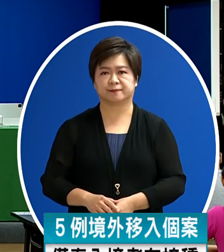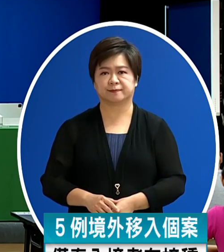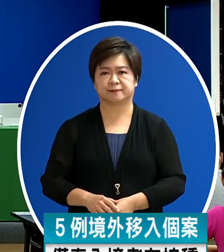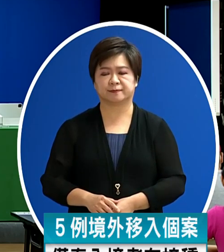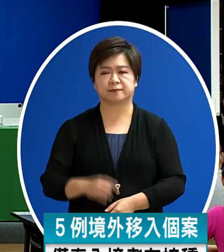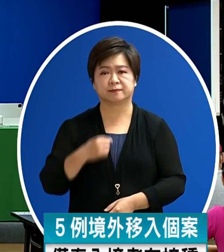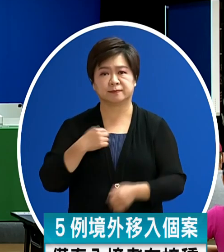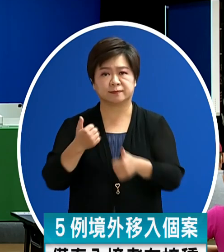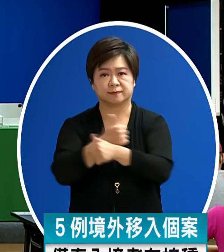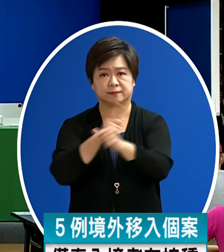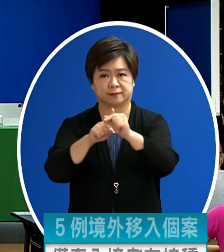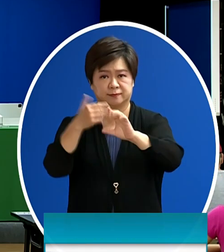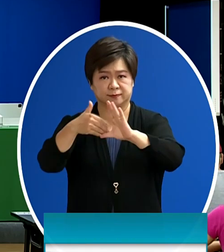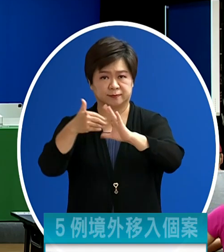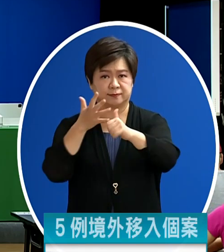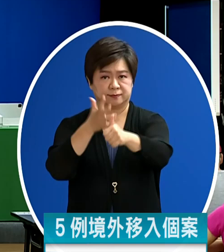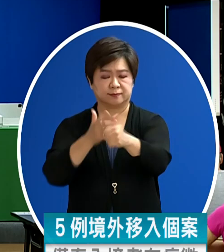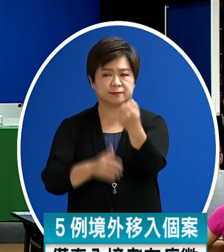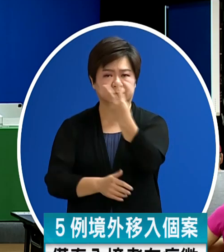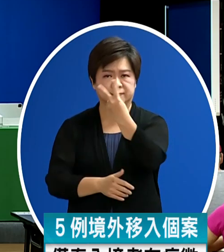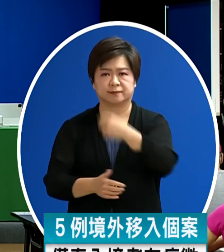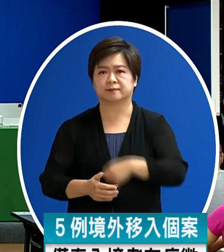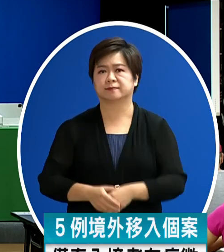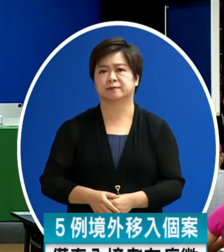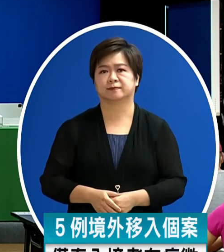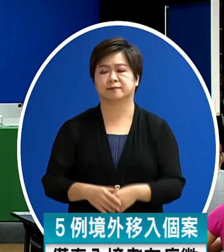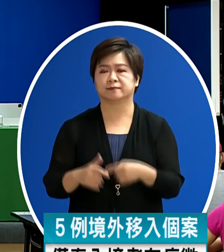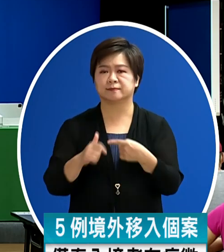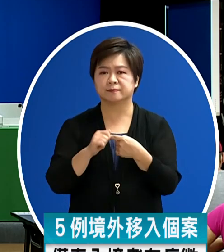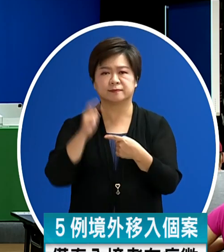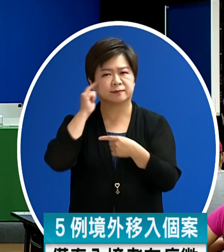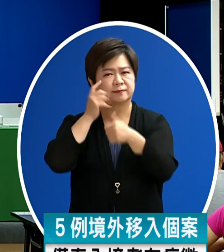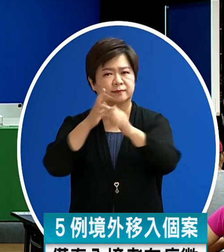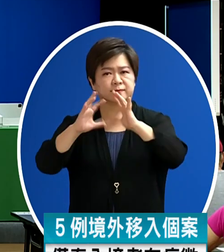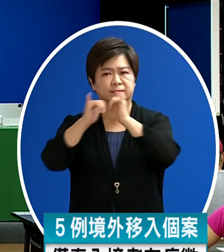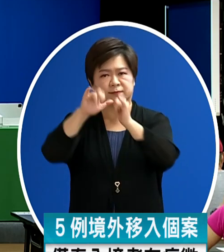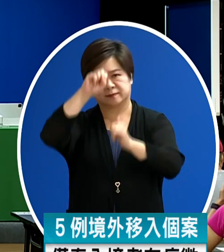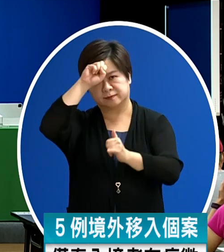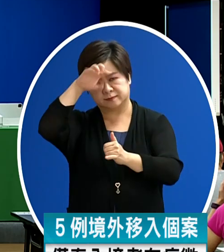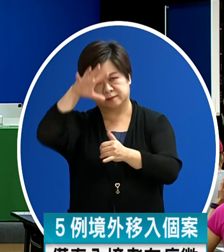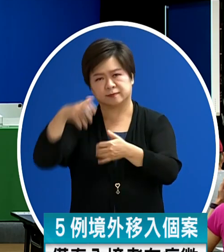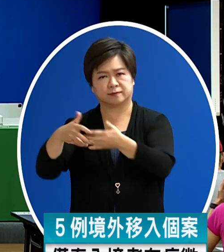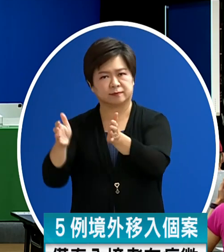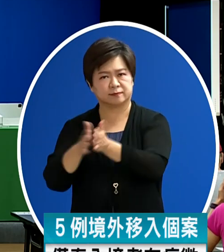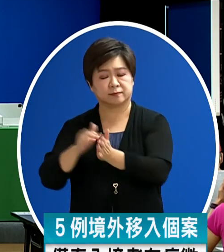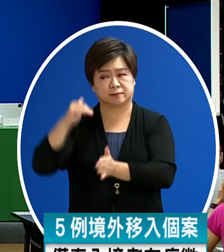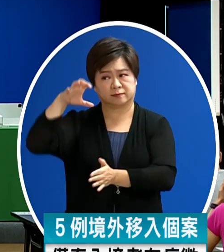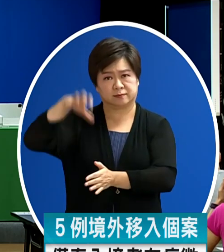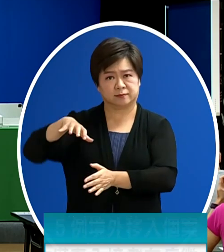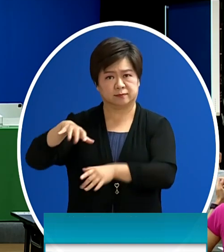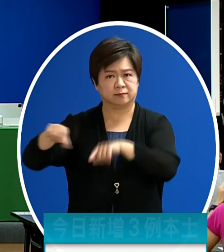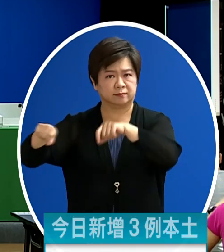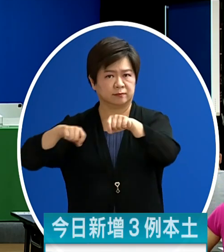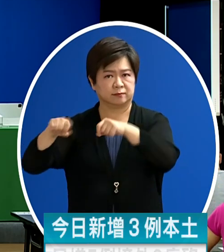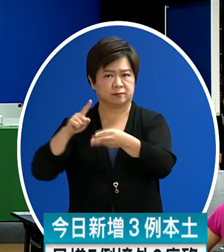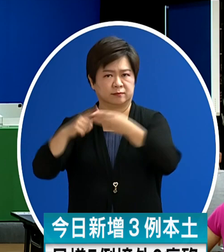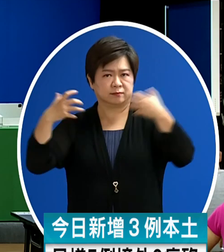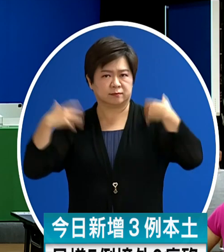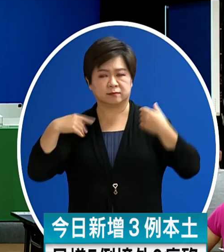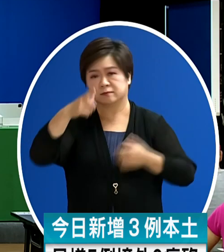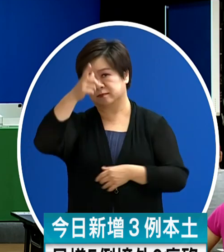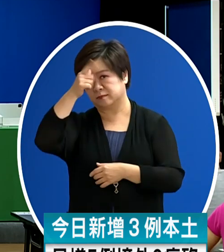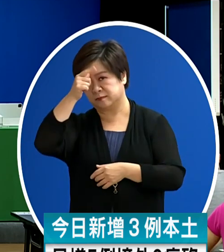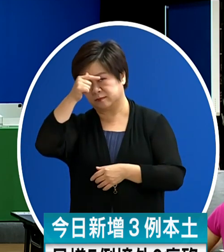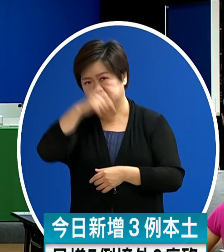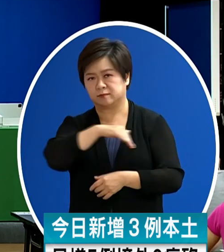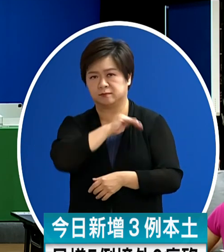这边台中市两题请教。首先想要问一下，国民党团坚质疑高端临床试验计划主持人黄立明与